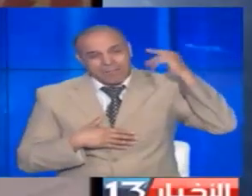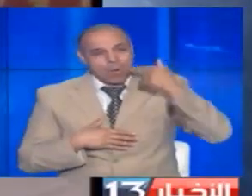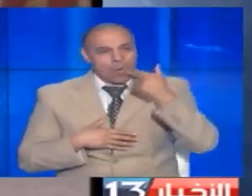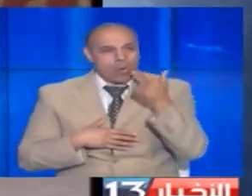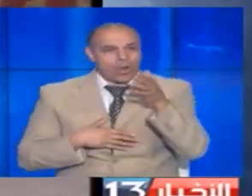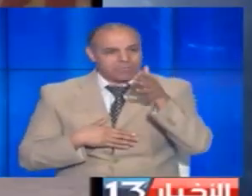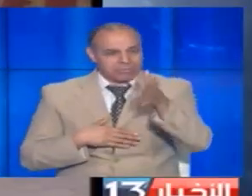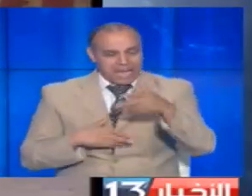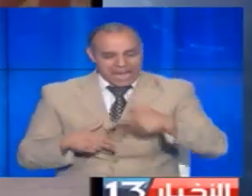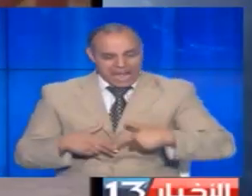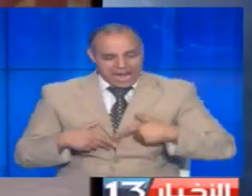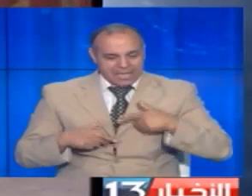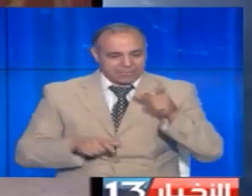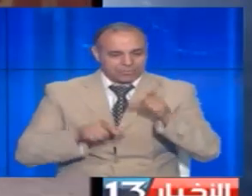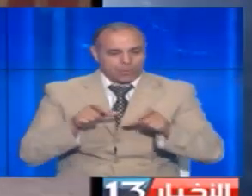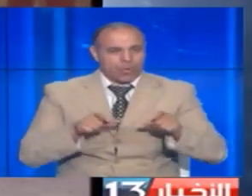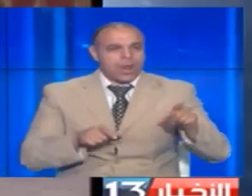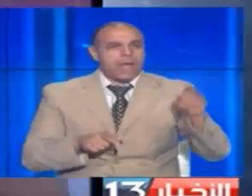الحياه